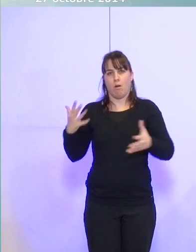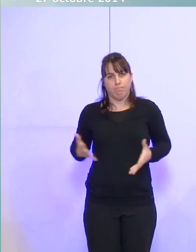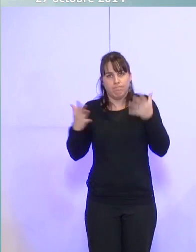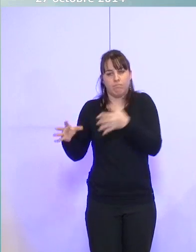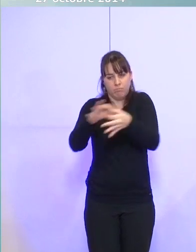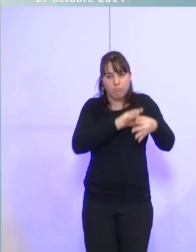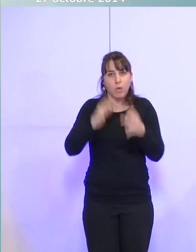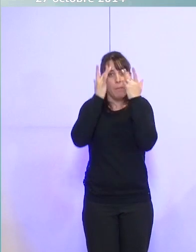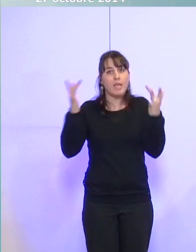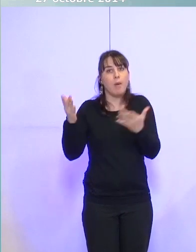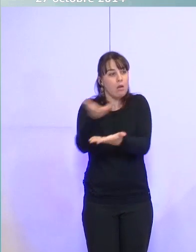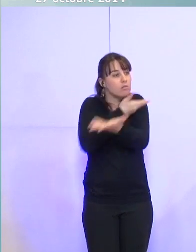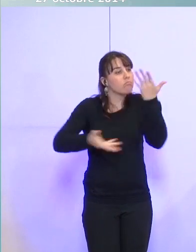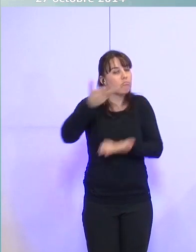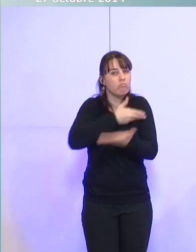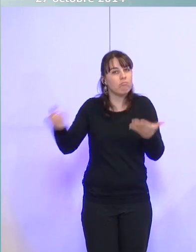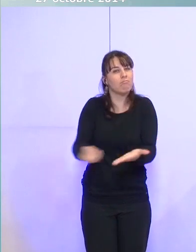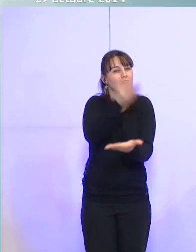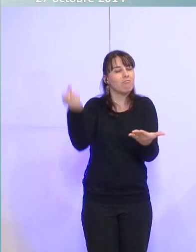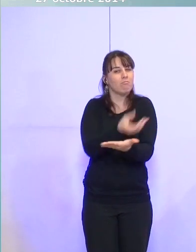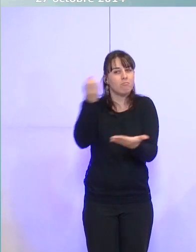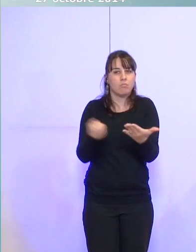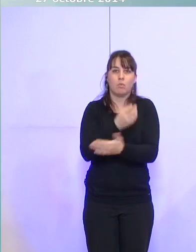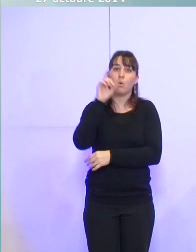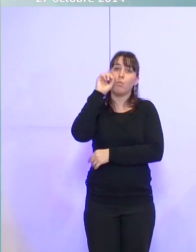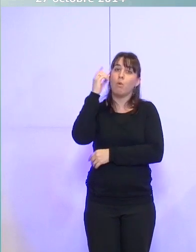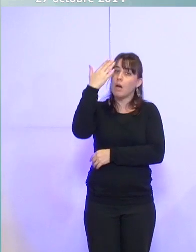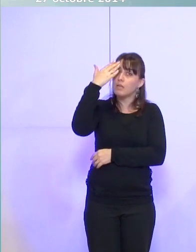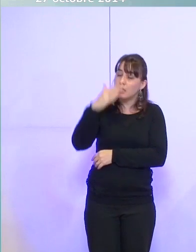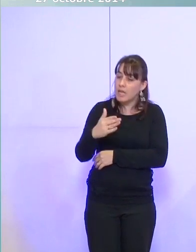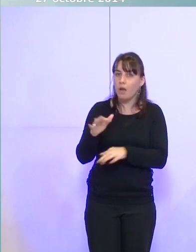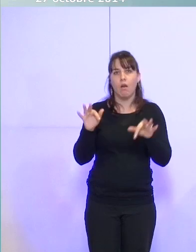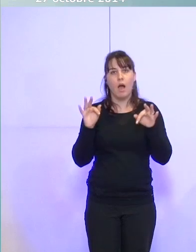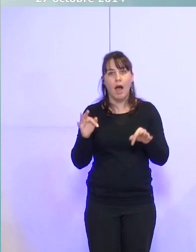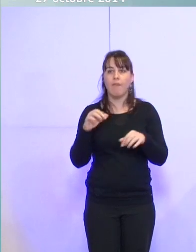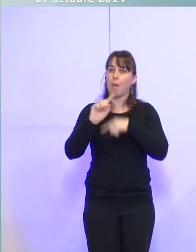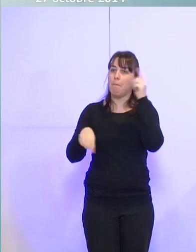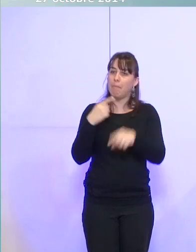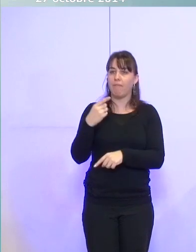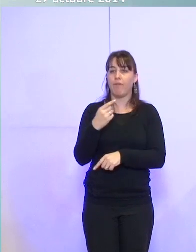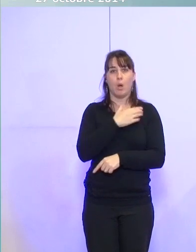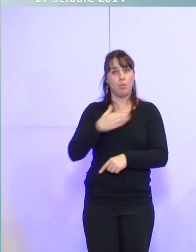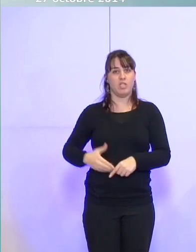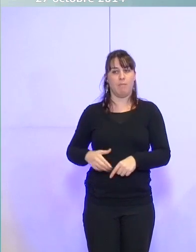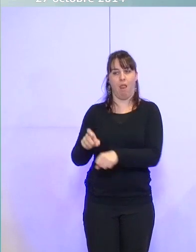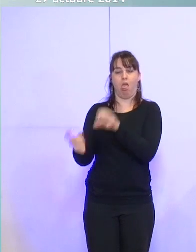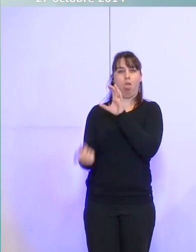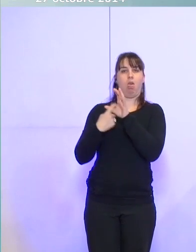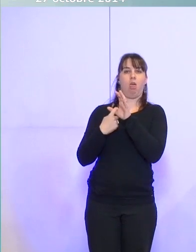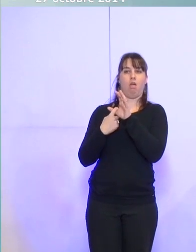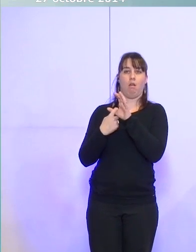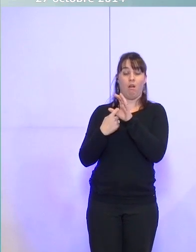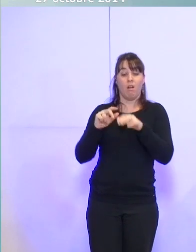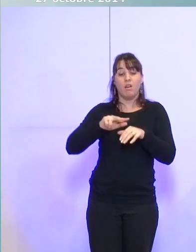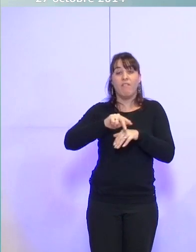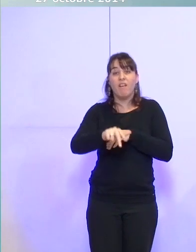cette expérience, puisque vous savez que cette question de la remunicipalisation de l'eau et maintenant, vu